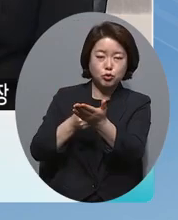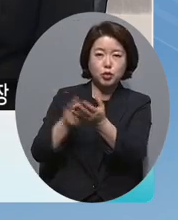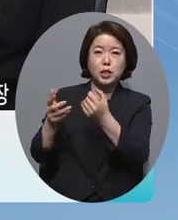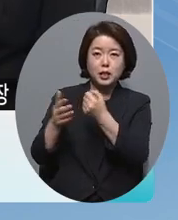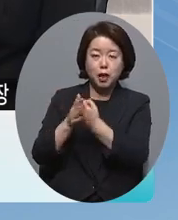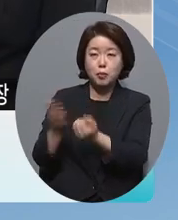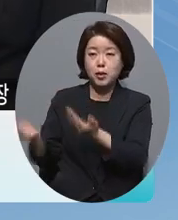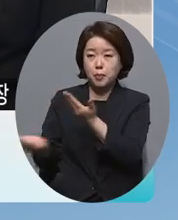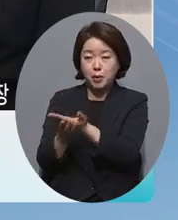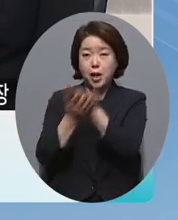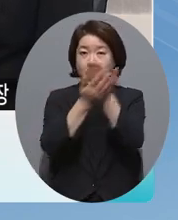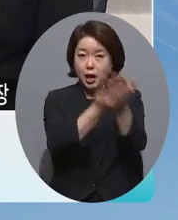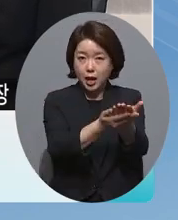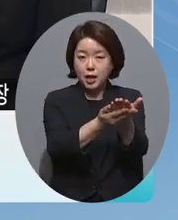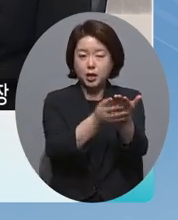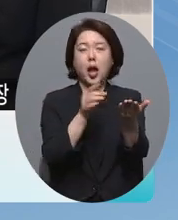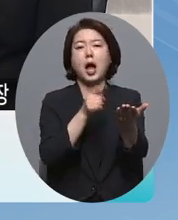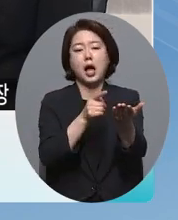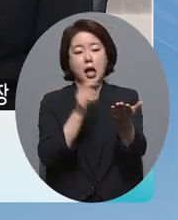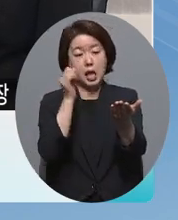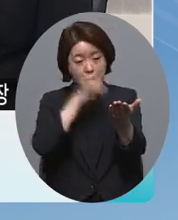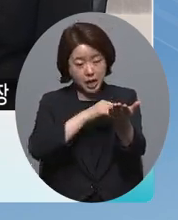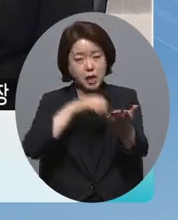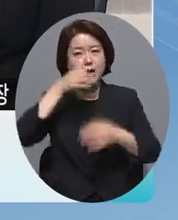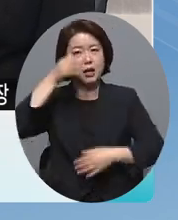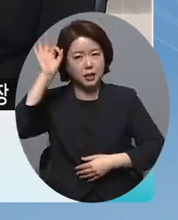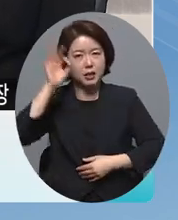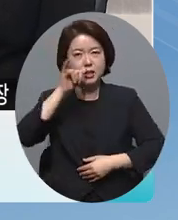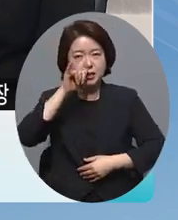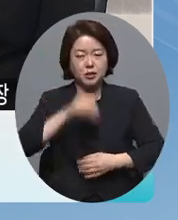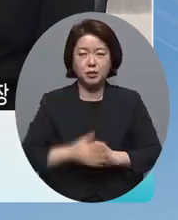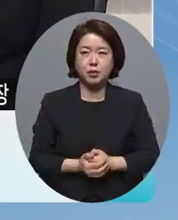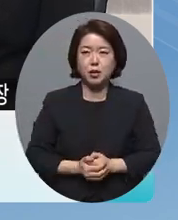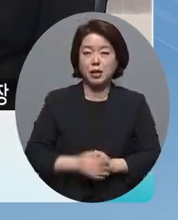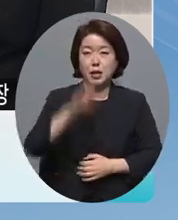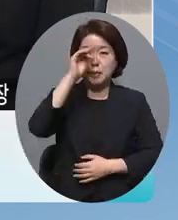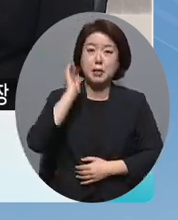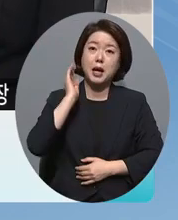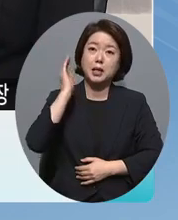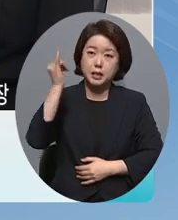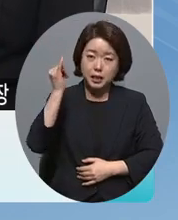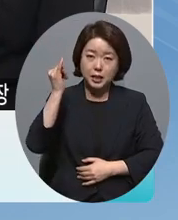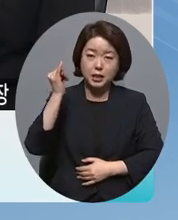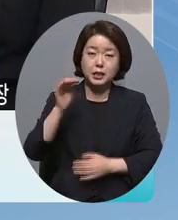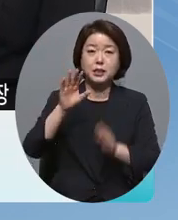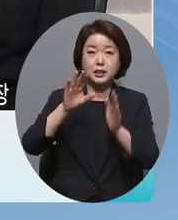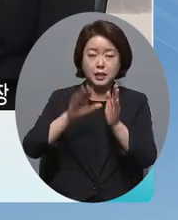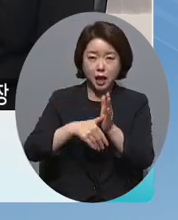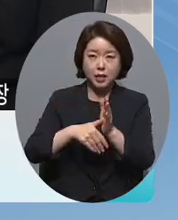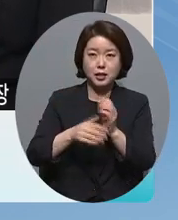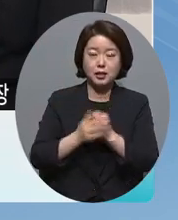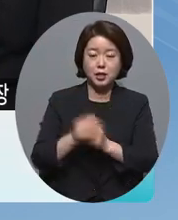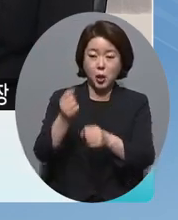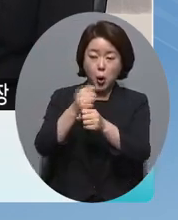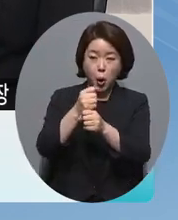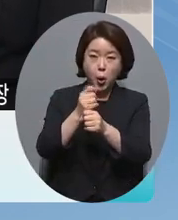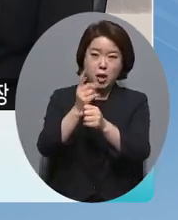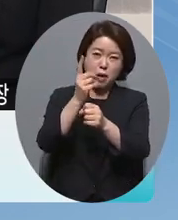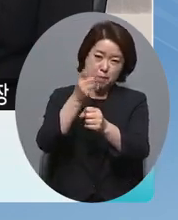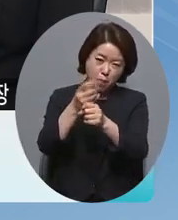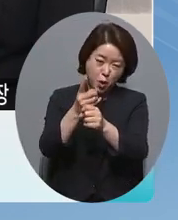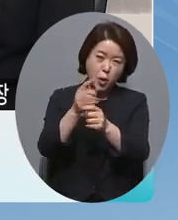했고 그렇기 때문에 이제 허용이 된 것으로 보이고요 이제 박근혜 전 대통령 때는 허리디스크라는